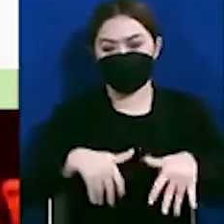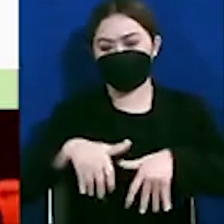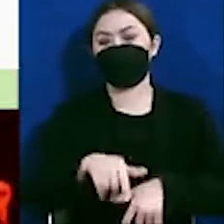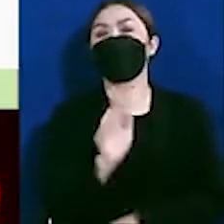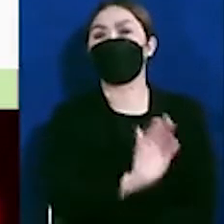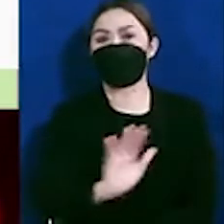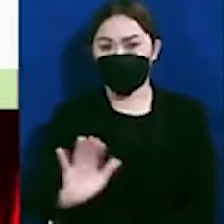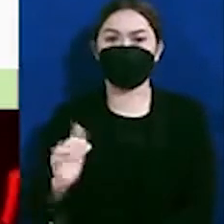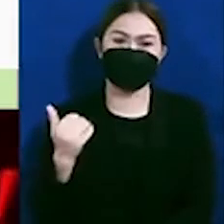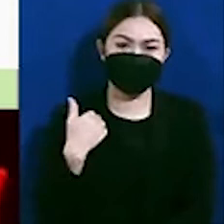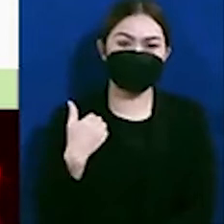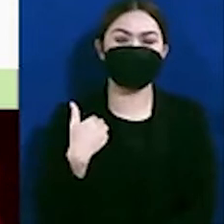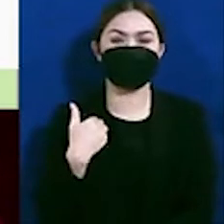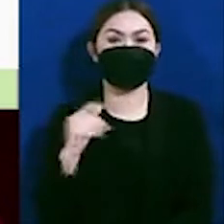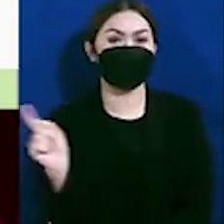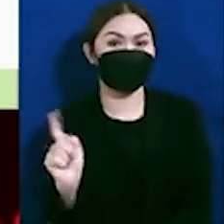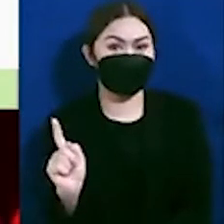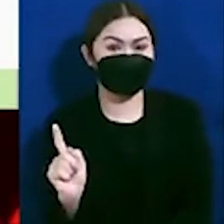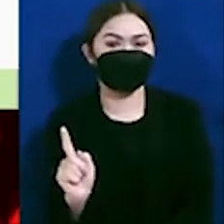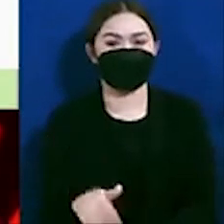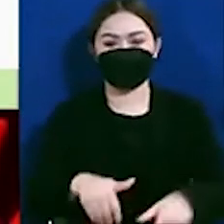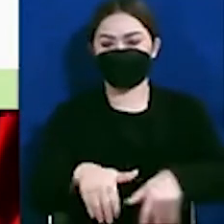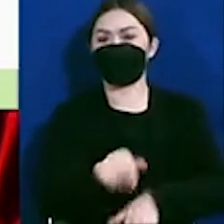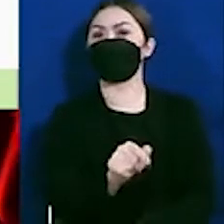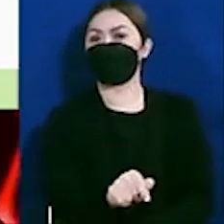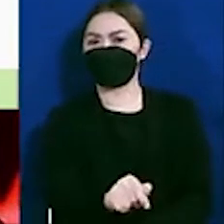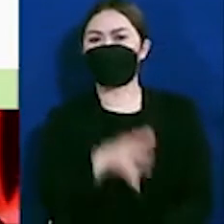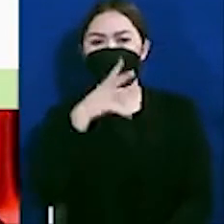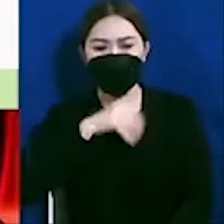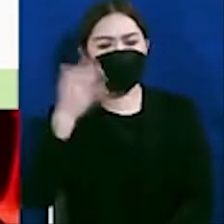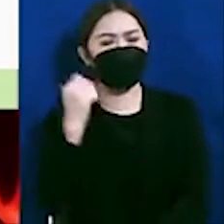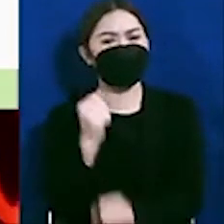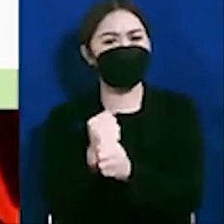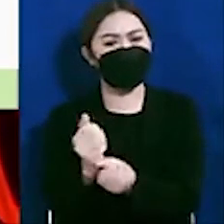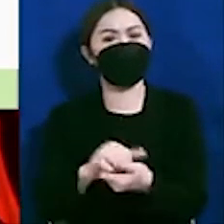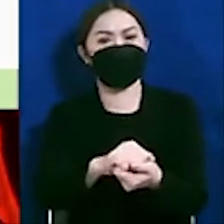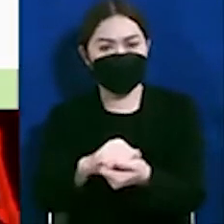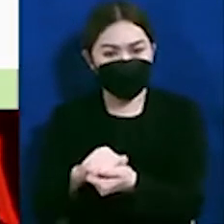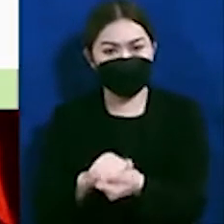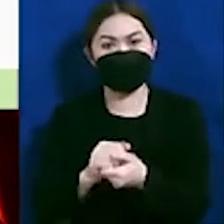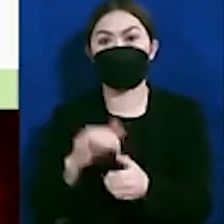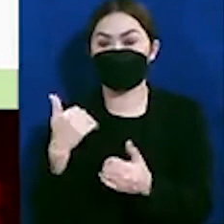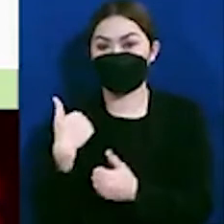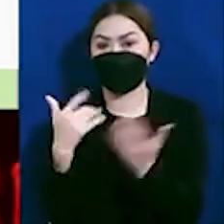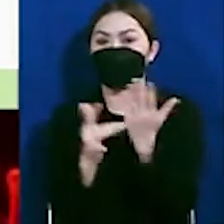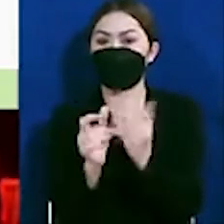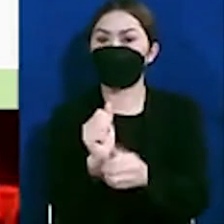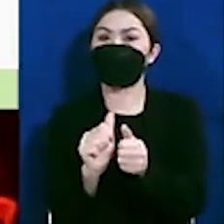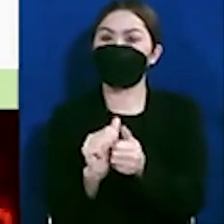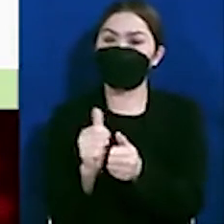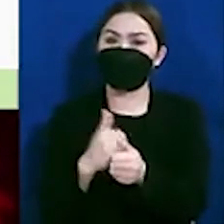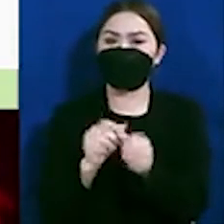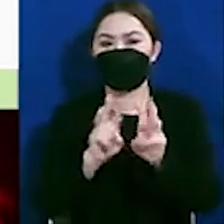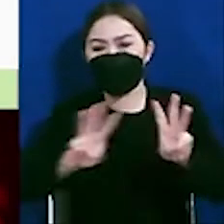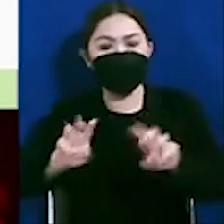ประชาสังคมทุกส่วนนะครับมีทั้งแบบเป็นประชาสังคมแบบเก่าที่เคยทำกันมากับประชาสังคมแบบ Digitalอย่างที่ผมเรียนนะครับที่เป็น